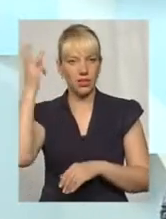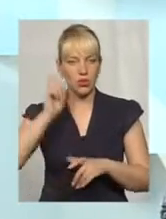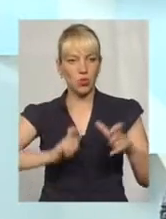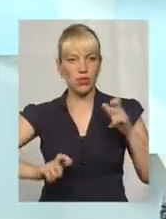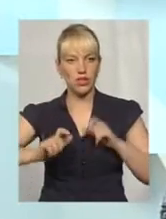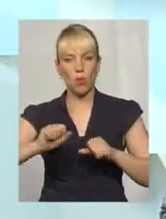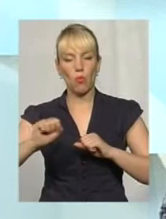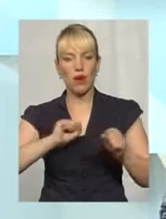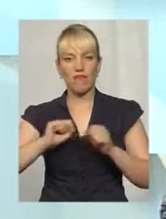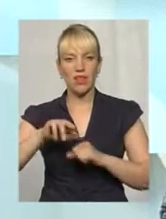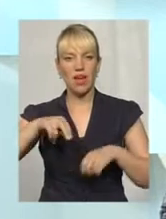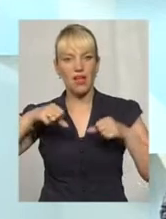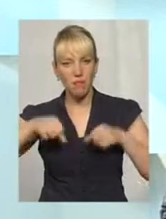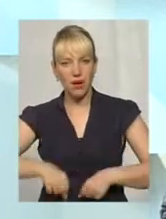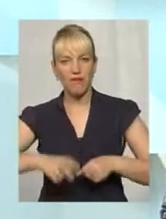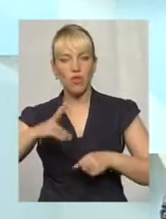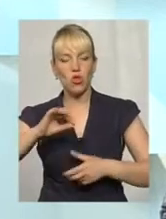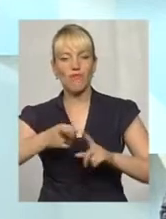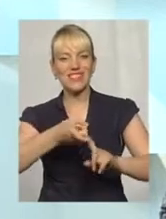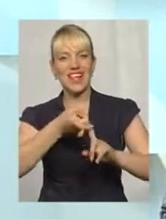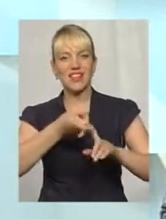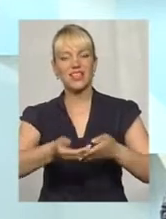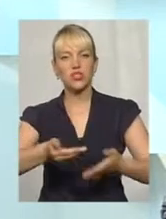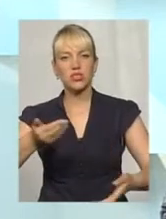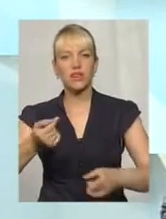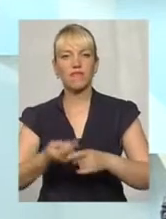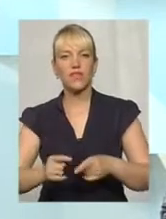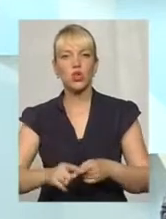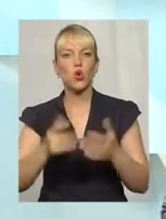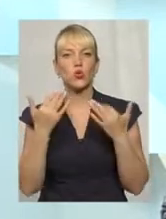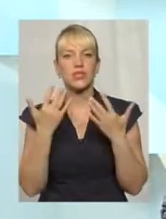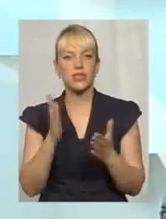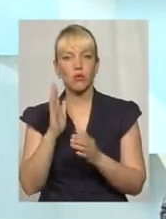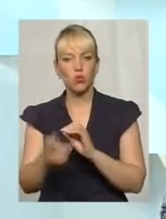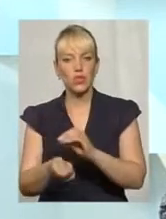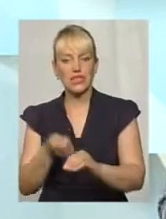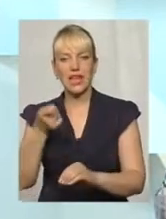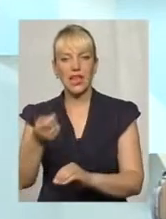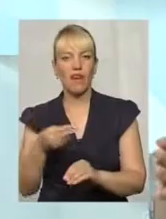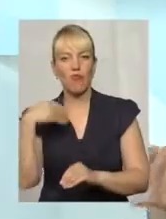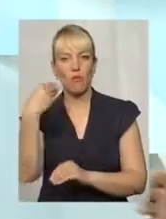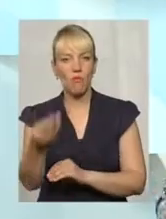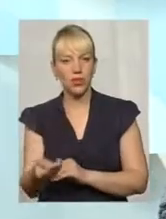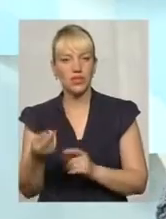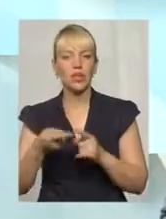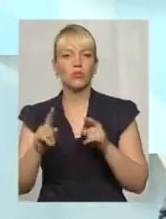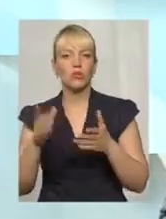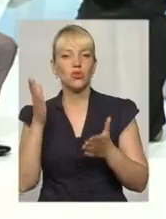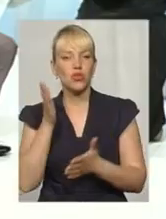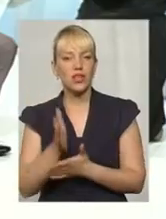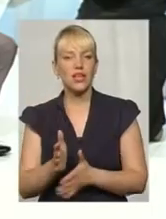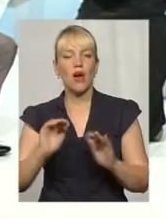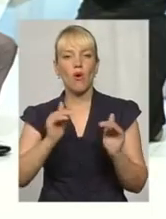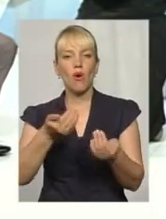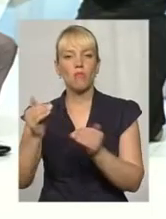університету управління і права. Але в залежності від того, скільки заяв буде подано, тому що є певні обмеження щодо